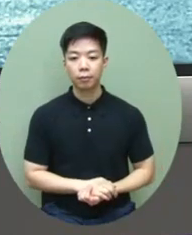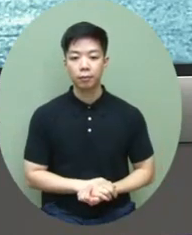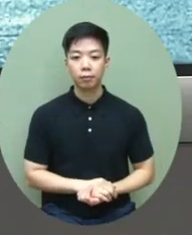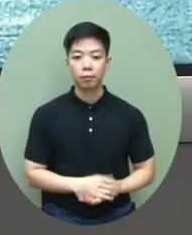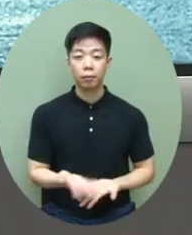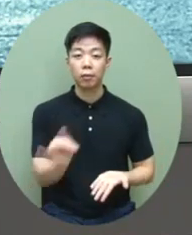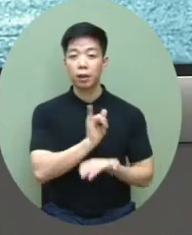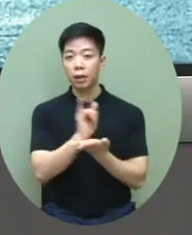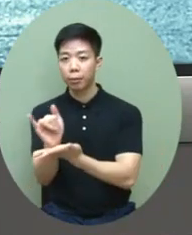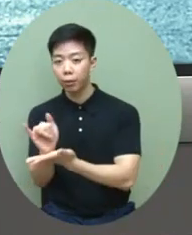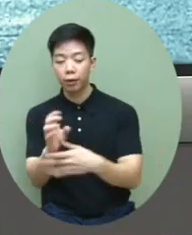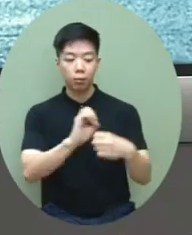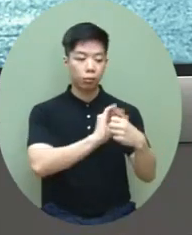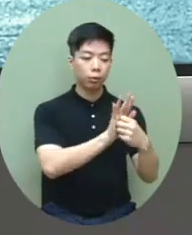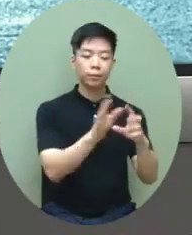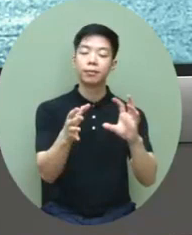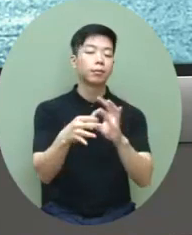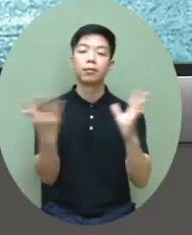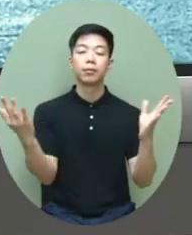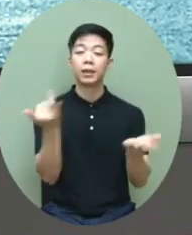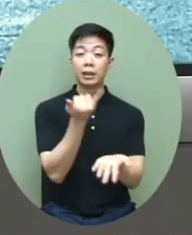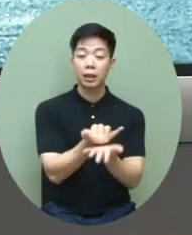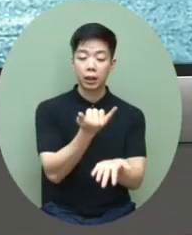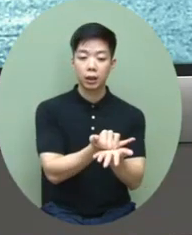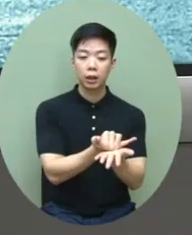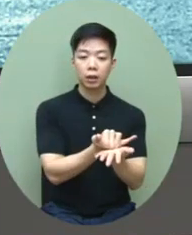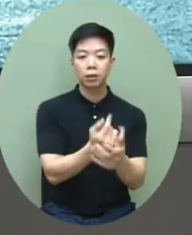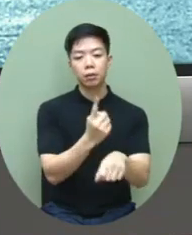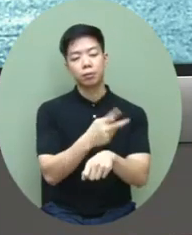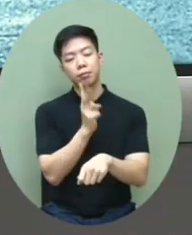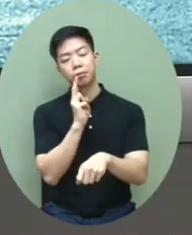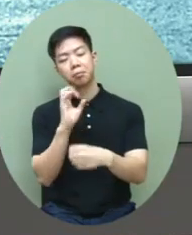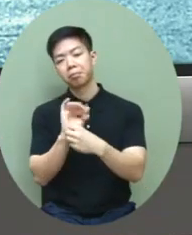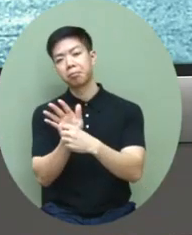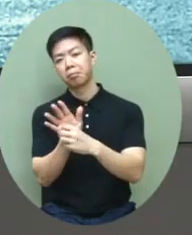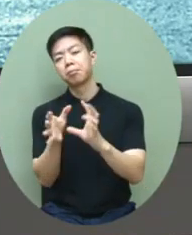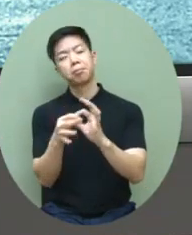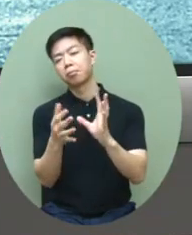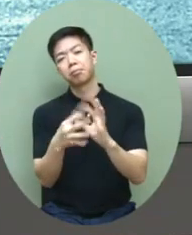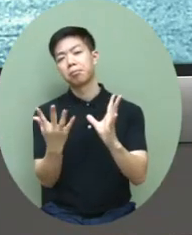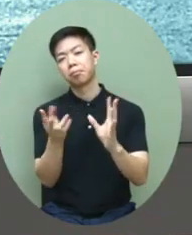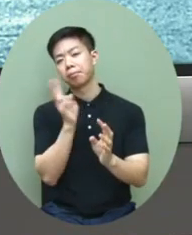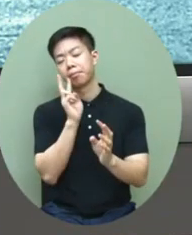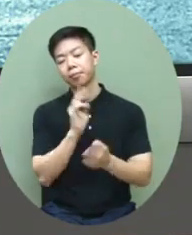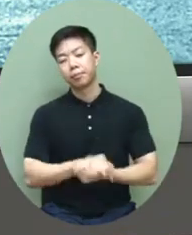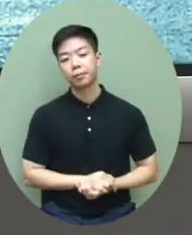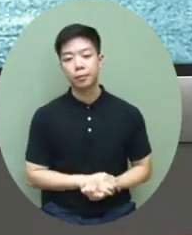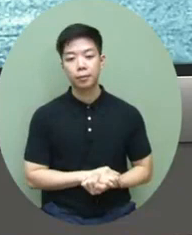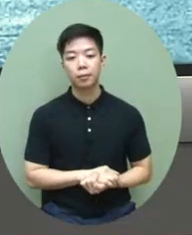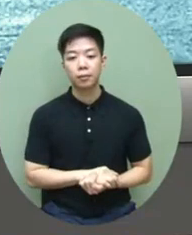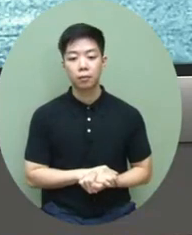全同新冠冇關嘅嚇，即係所以佢嘅死亡咧就暫時我哋都應該覺得同新冠應該應該冇關噶啦